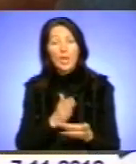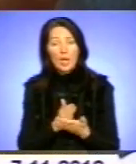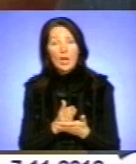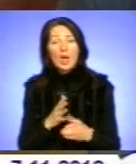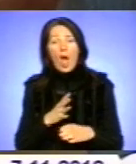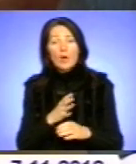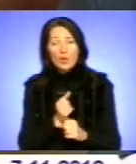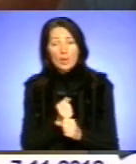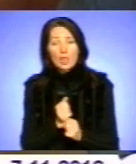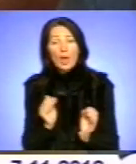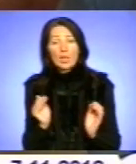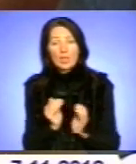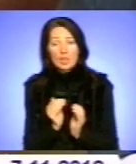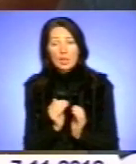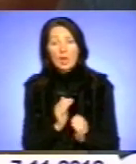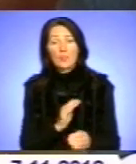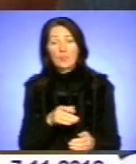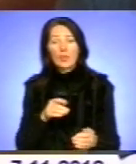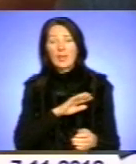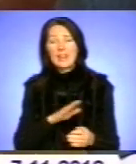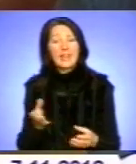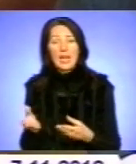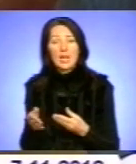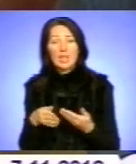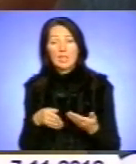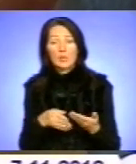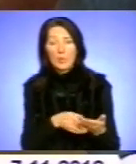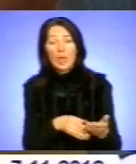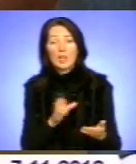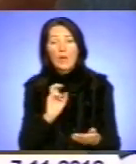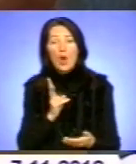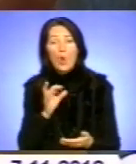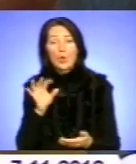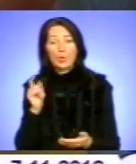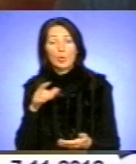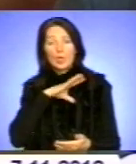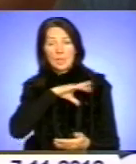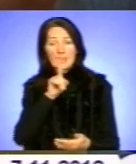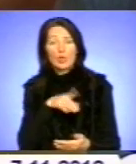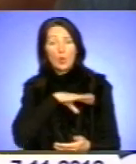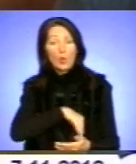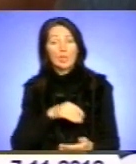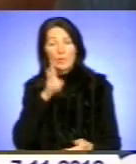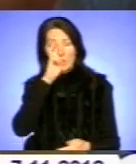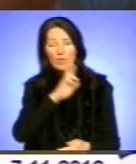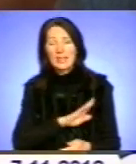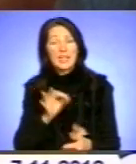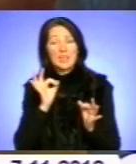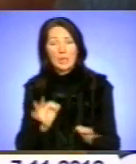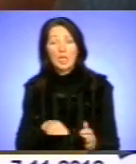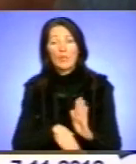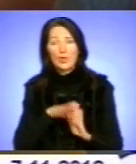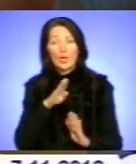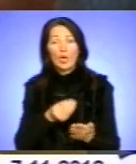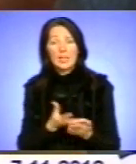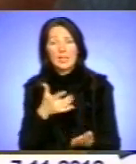лищатах, несприятливі кон'юнктури на український експорт скорочують доходи держави. А несправедливо висока ціна на газ та стабільно